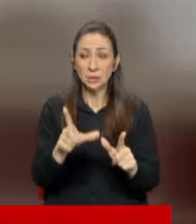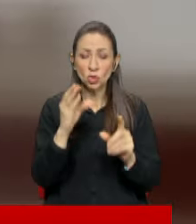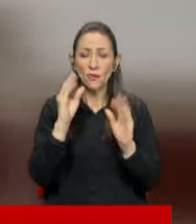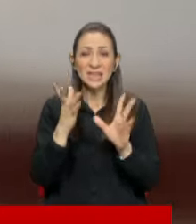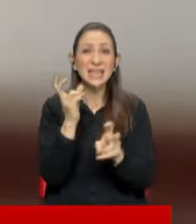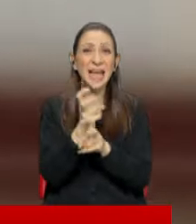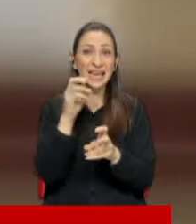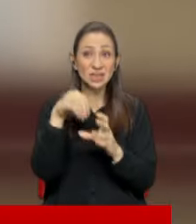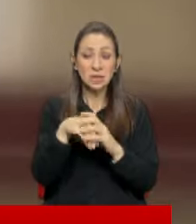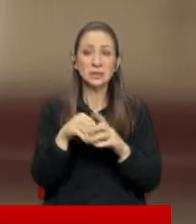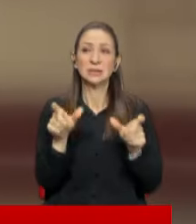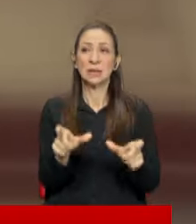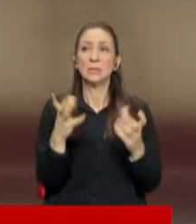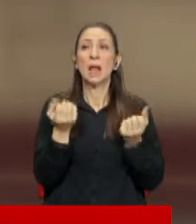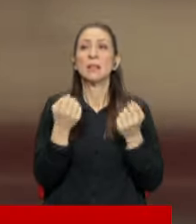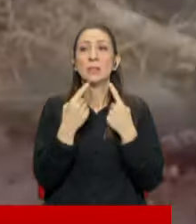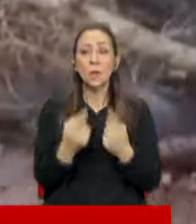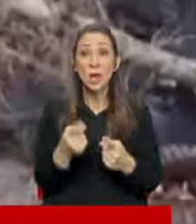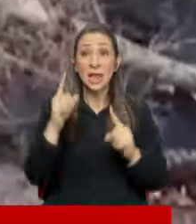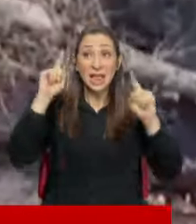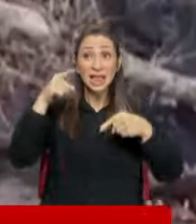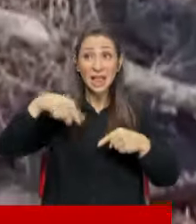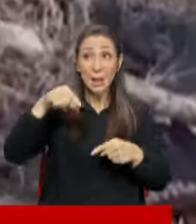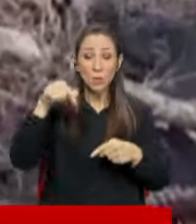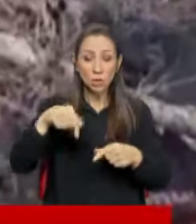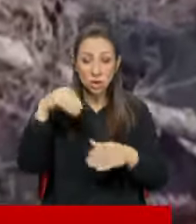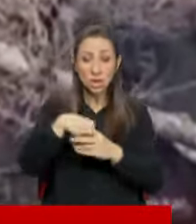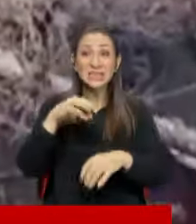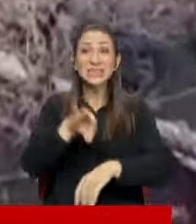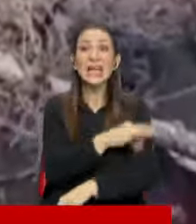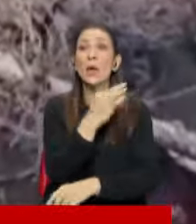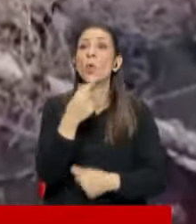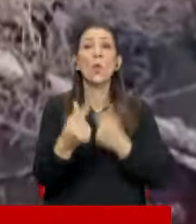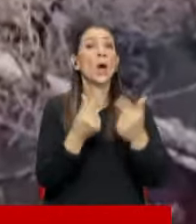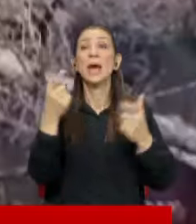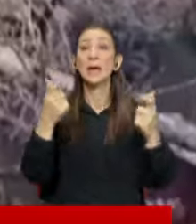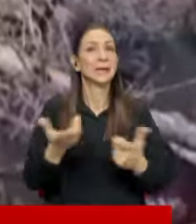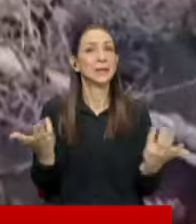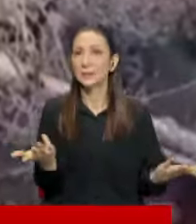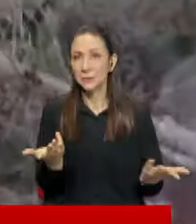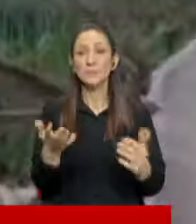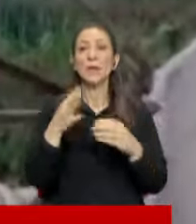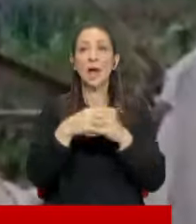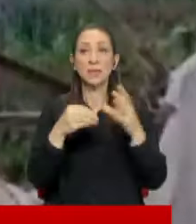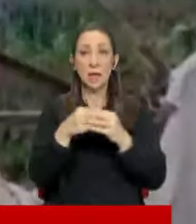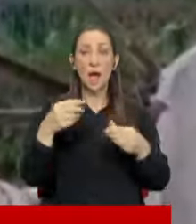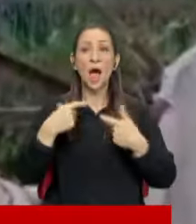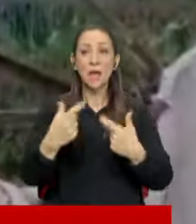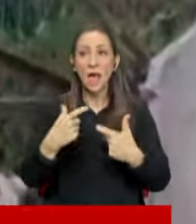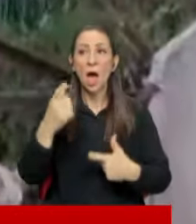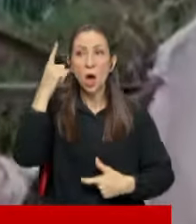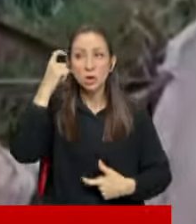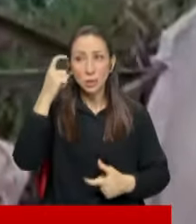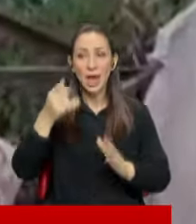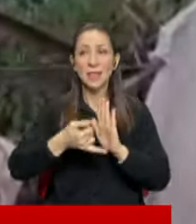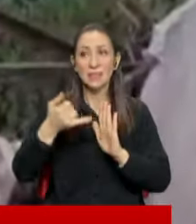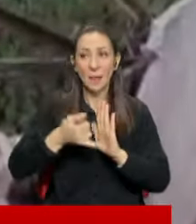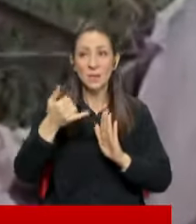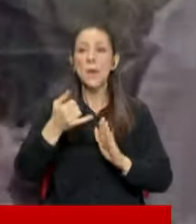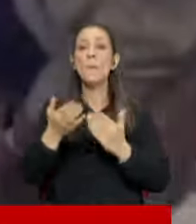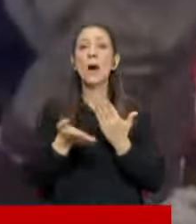sayıda risk için tedbirli olunmalı. Yetkililerin bugün için sarı kodlu uyarı yayınladığı illerimiz Adana, Hatay, Osmaniye,